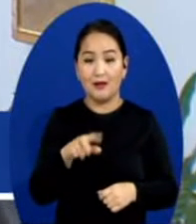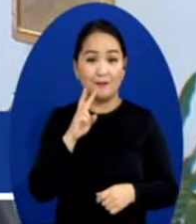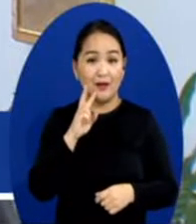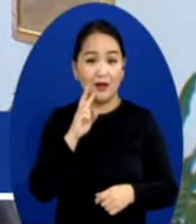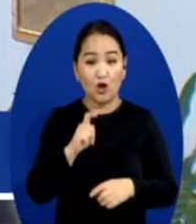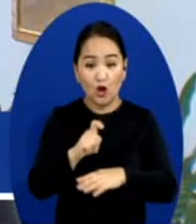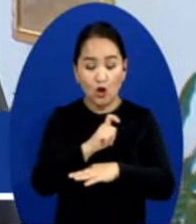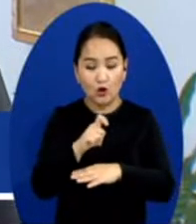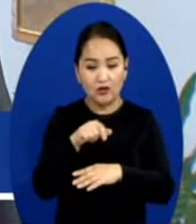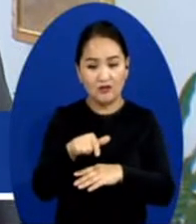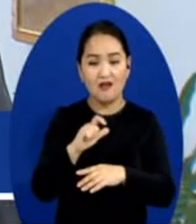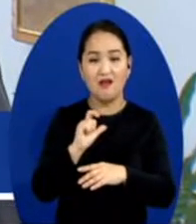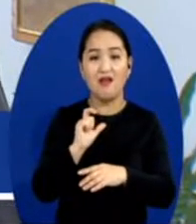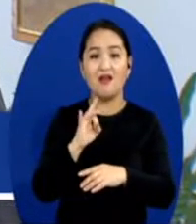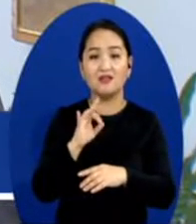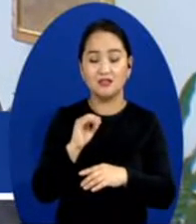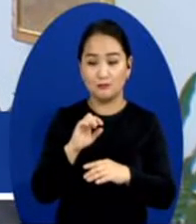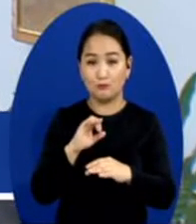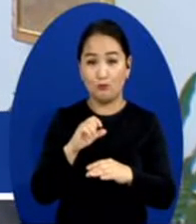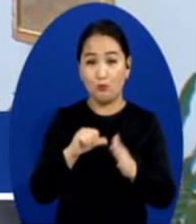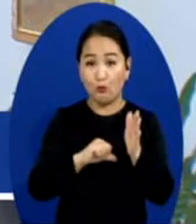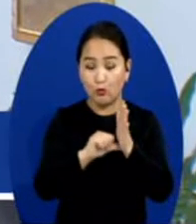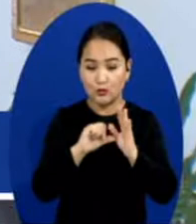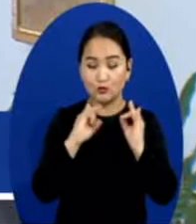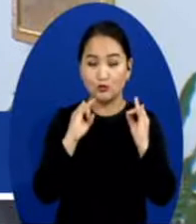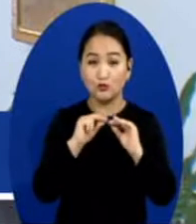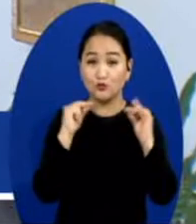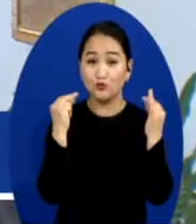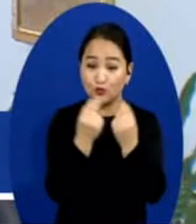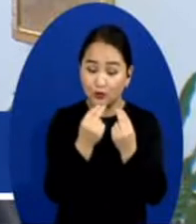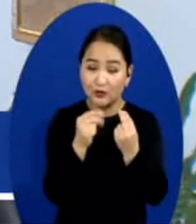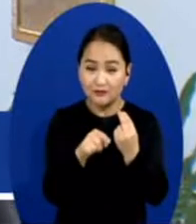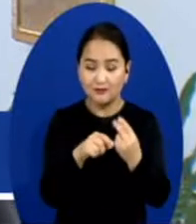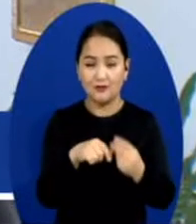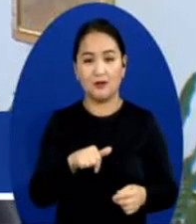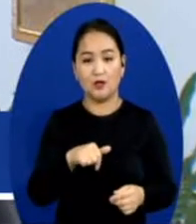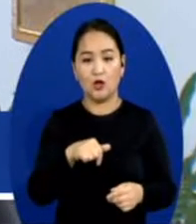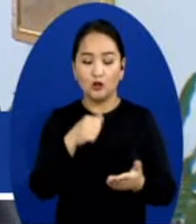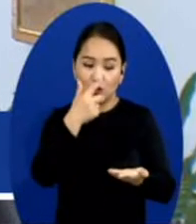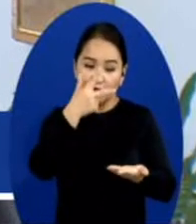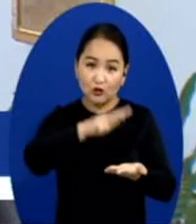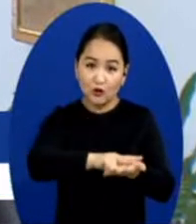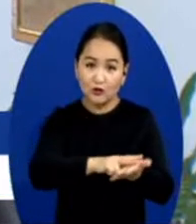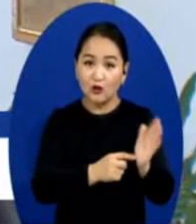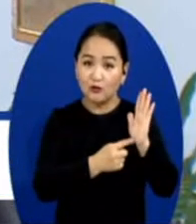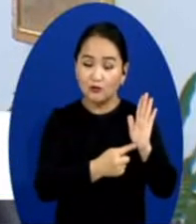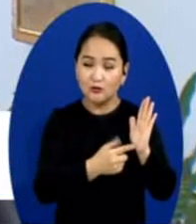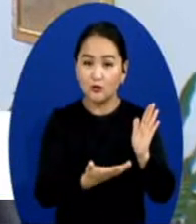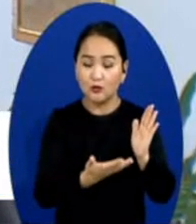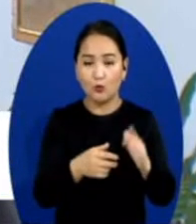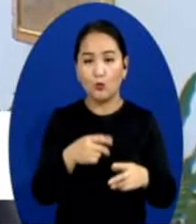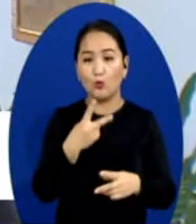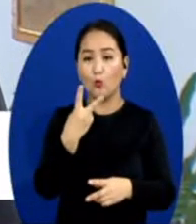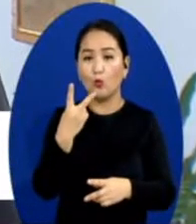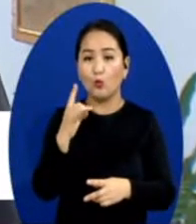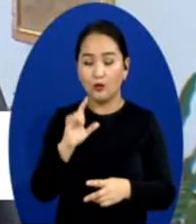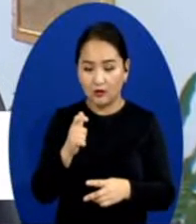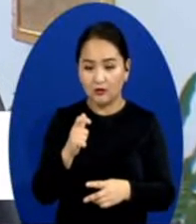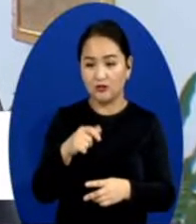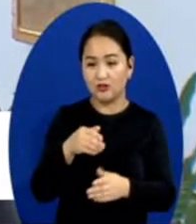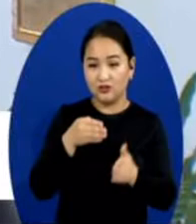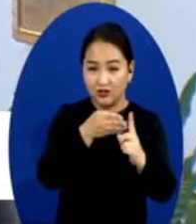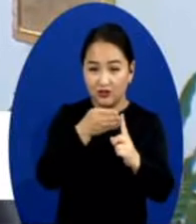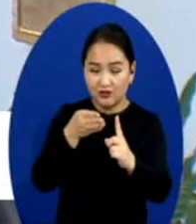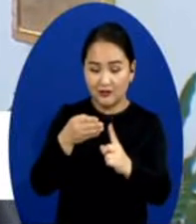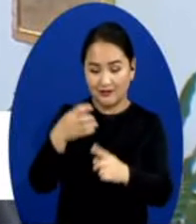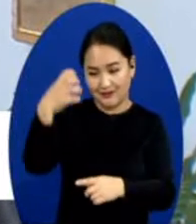бид одоо нээлж тус чуулганы үеэр засгийн газар чиглэл өгсөн тогтоолыг батлна. Тэгэхээр энэ тогтоол дээр бол эдгээр үүрэг чиглэлүүдийг бол